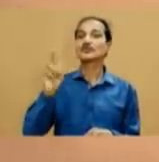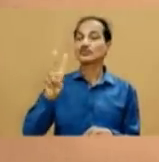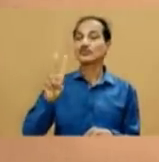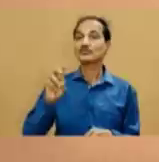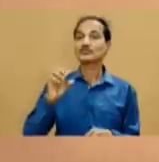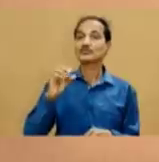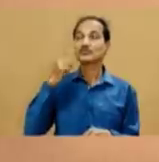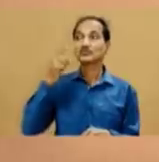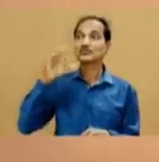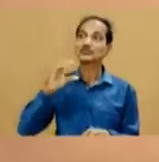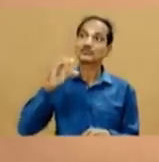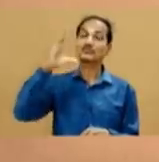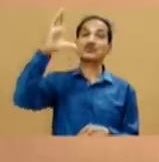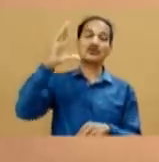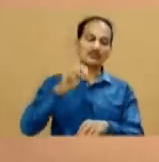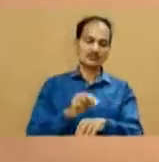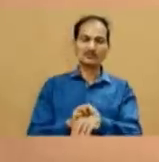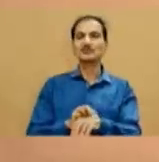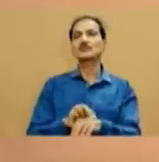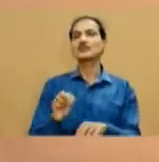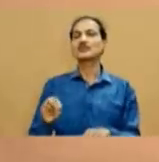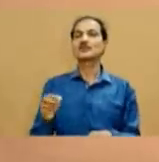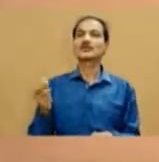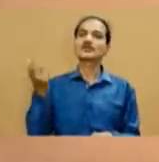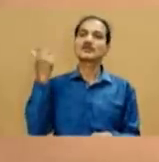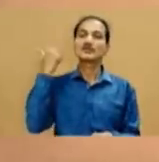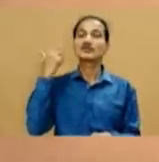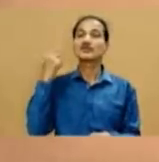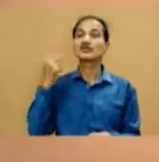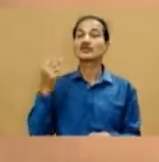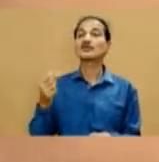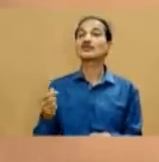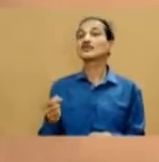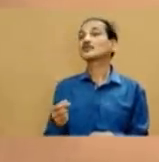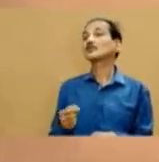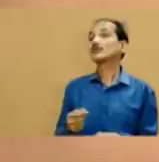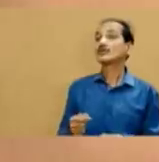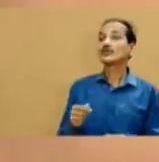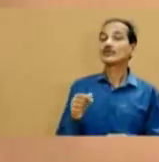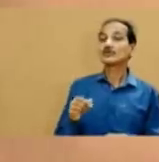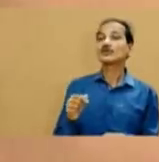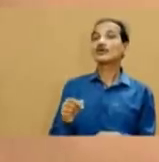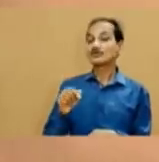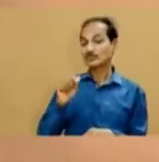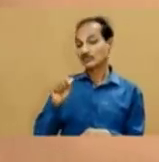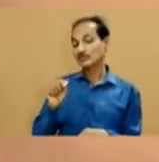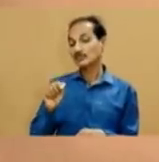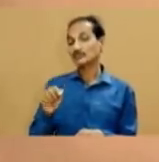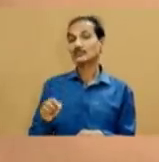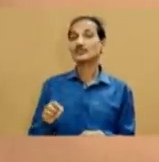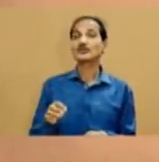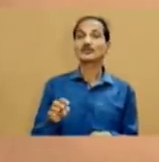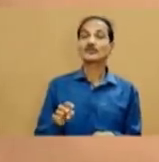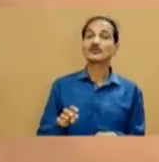होती गत काली 74,820 जन मृत्युवरण करथिले आज से संख्या होची